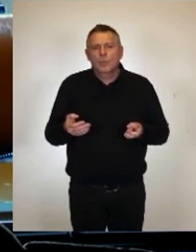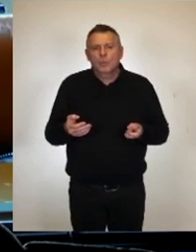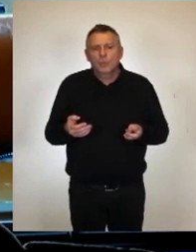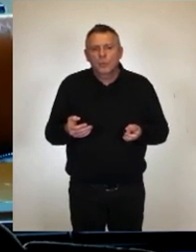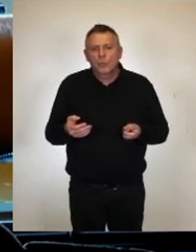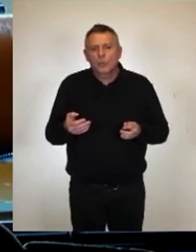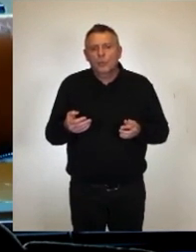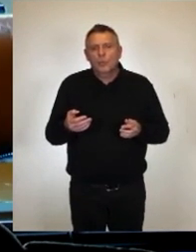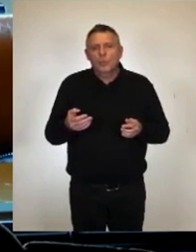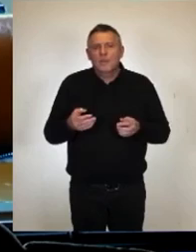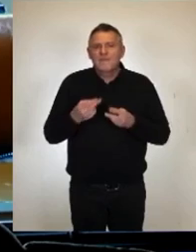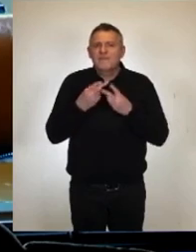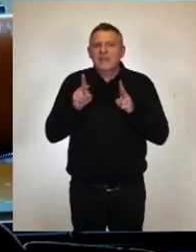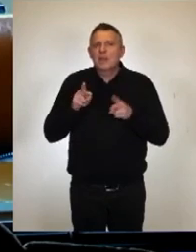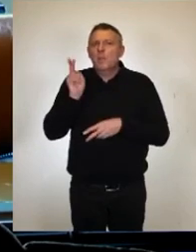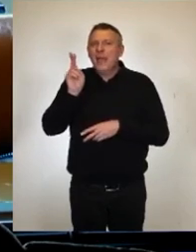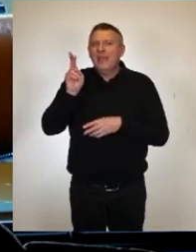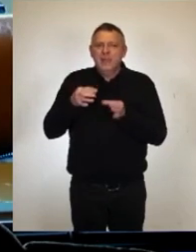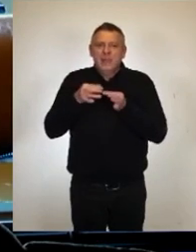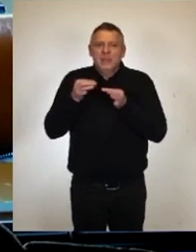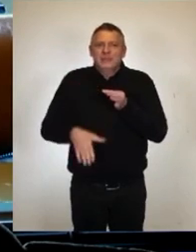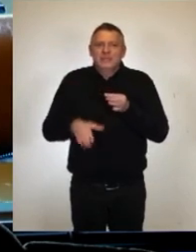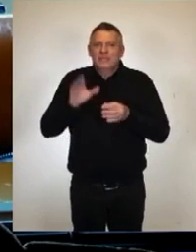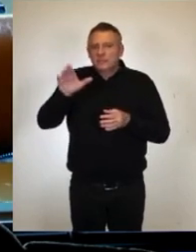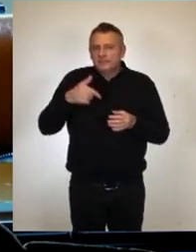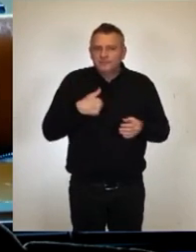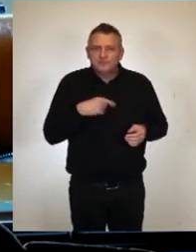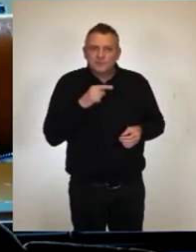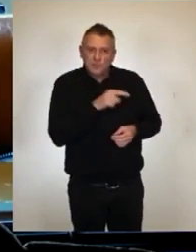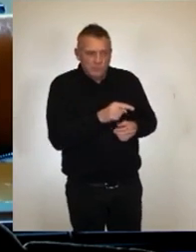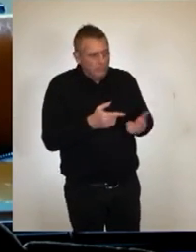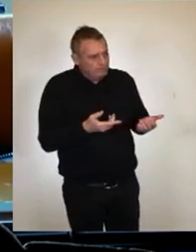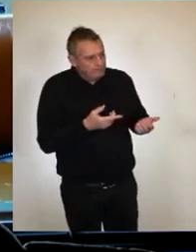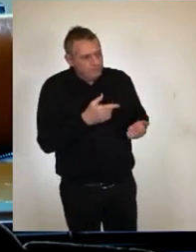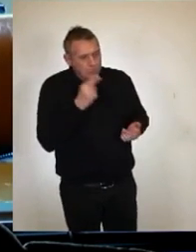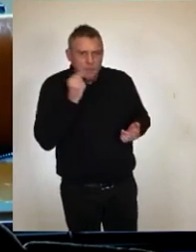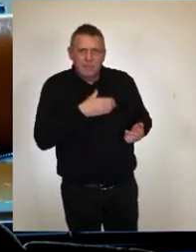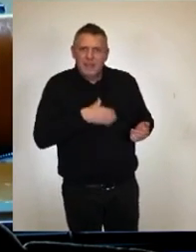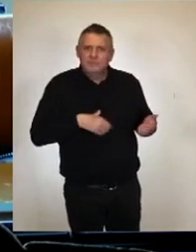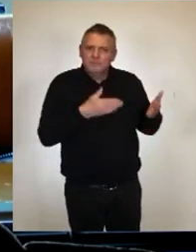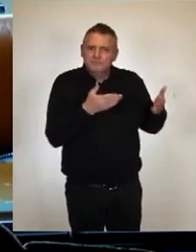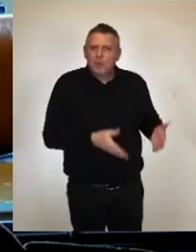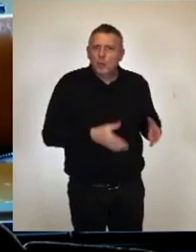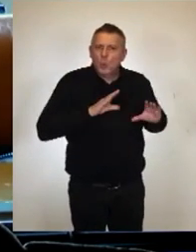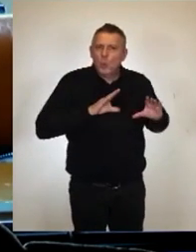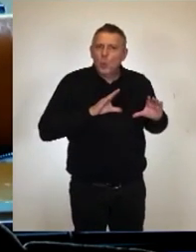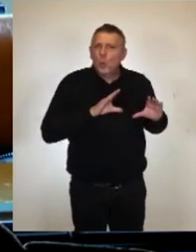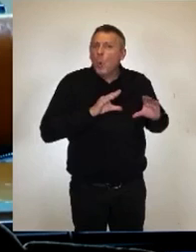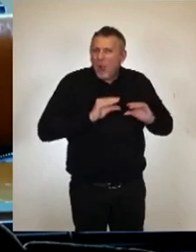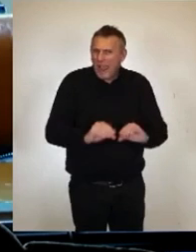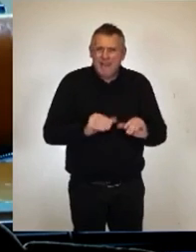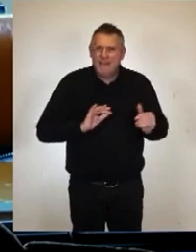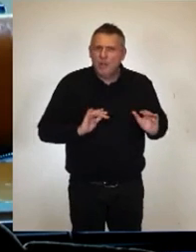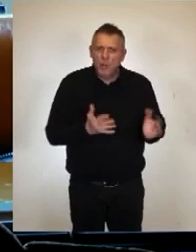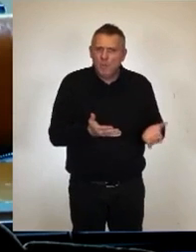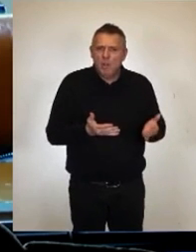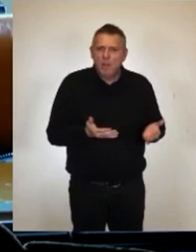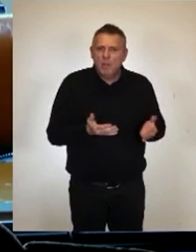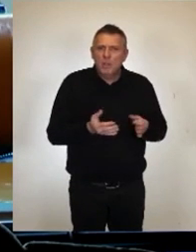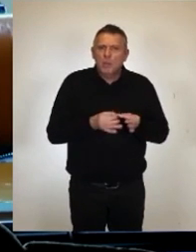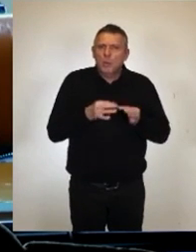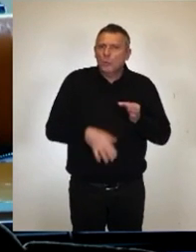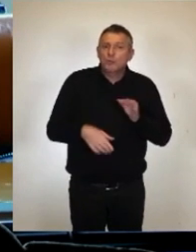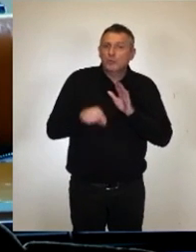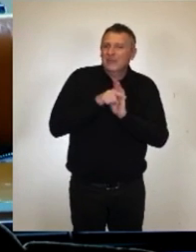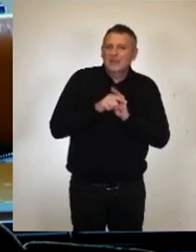de cette démarche qui a été menée à la ville de Paris, ce que vous allez faire concrètement pour éviter d'atteindre potentiellement ou d'arriver à cette même